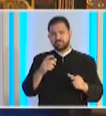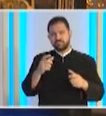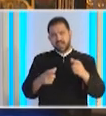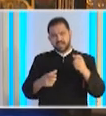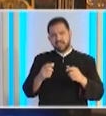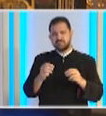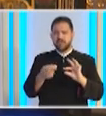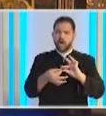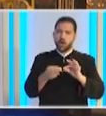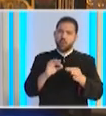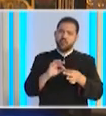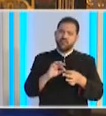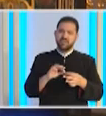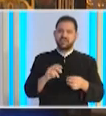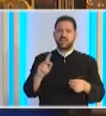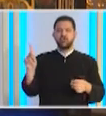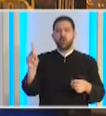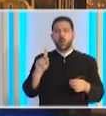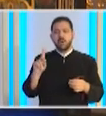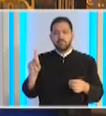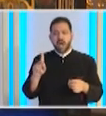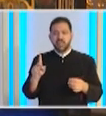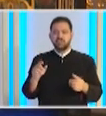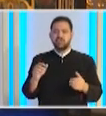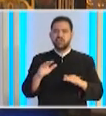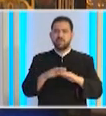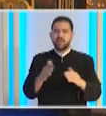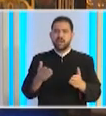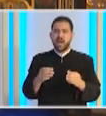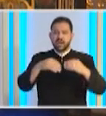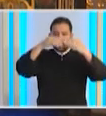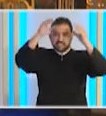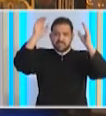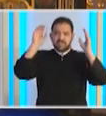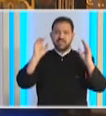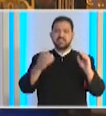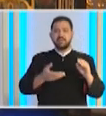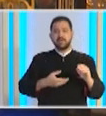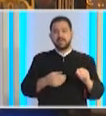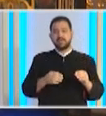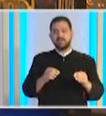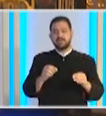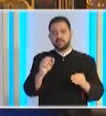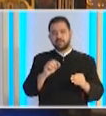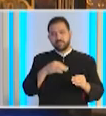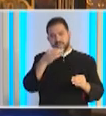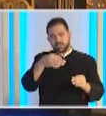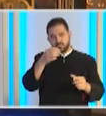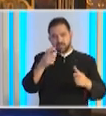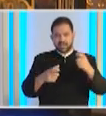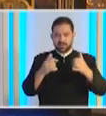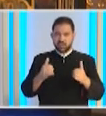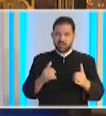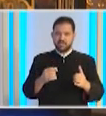referință la termeni pe care Sfinții Părinții folosesc în descrierea acestui proces, dar pentru că suntem la o emisiune